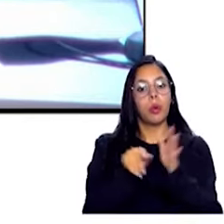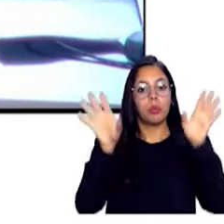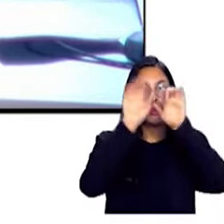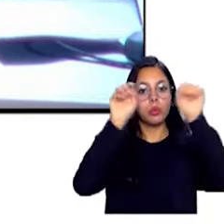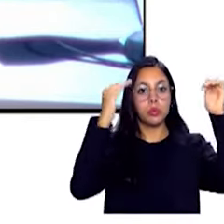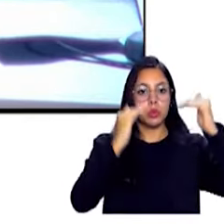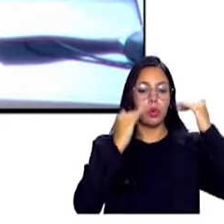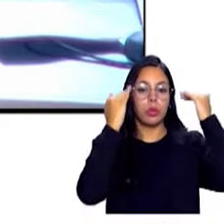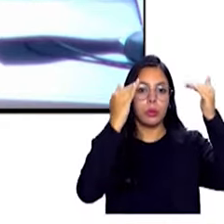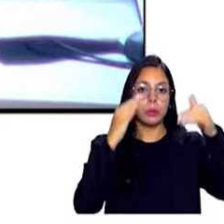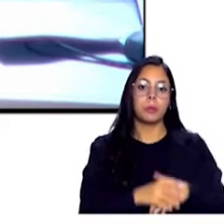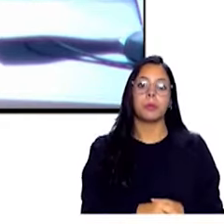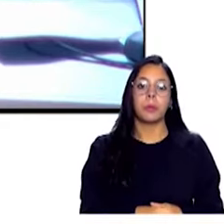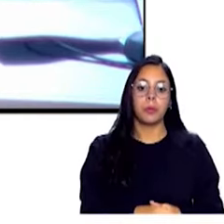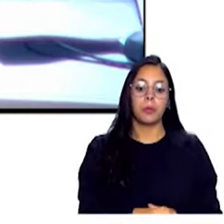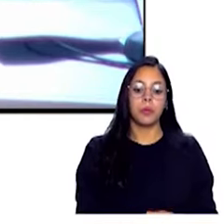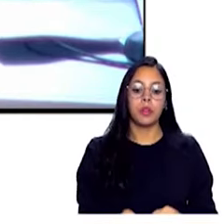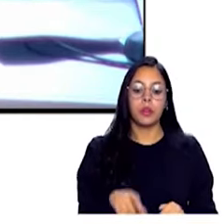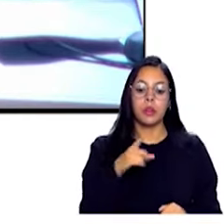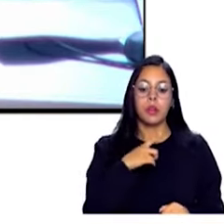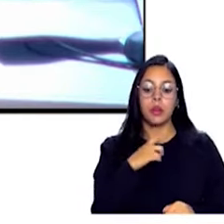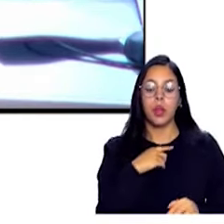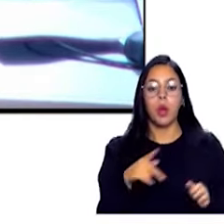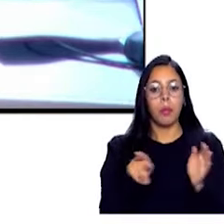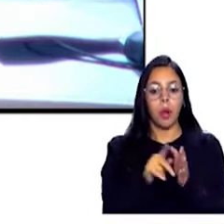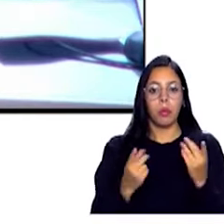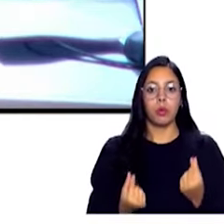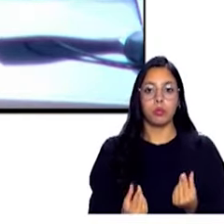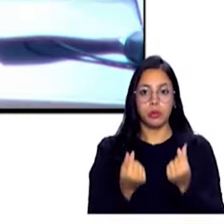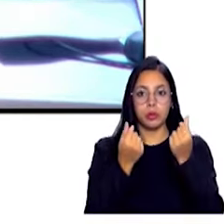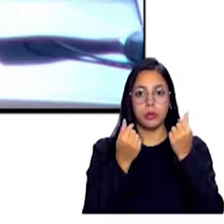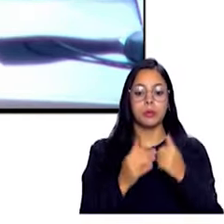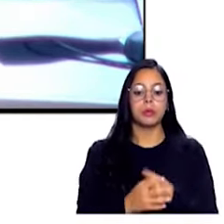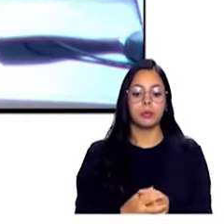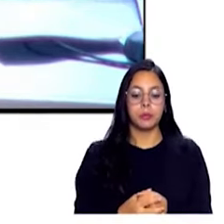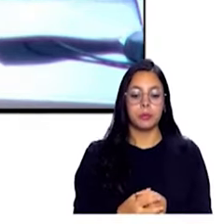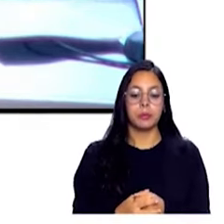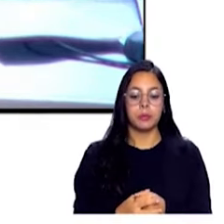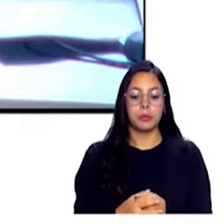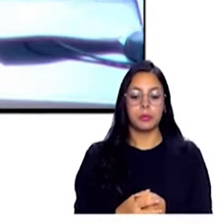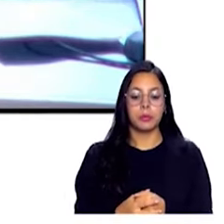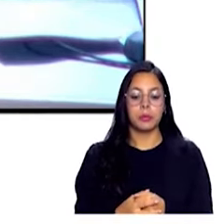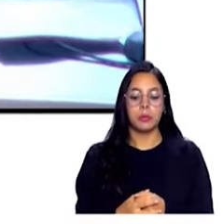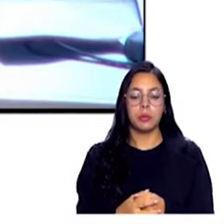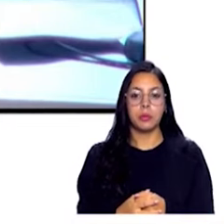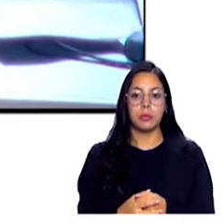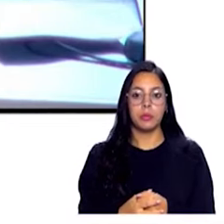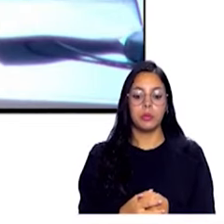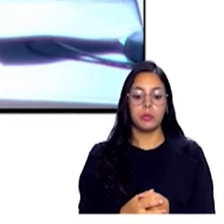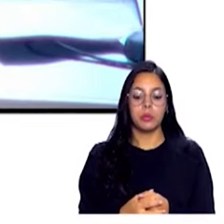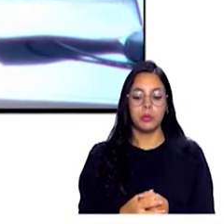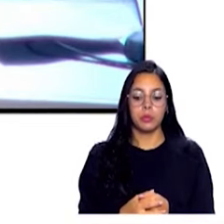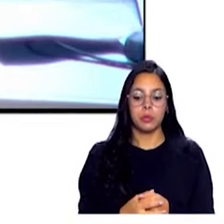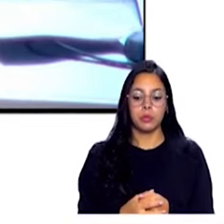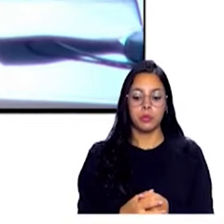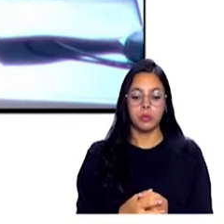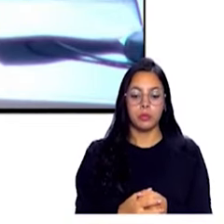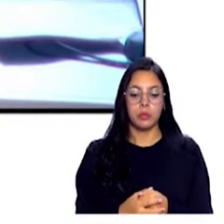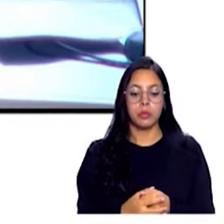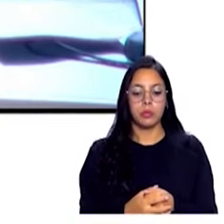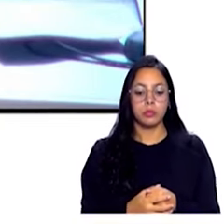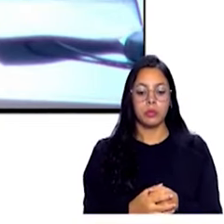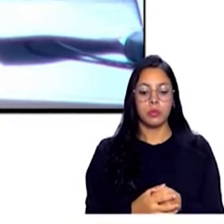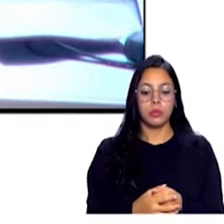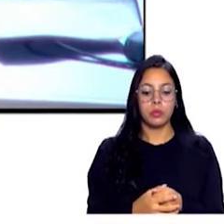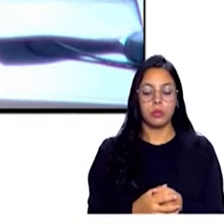crre financier ça dépend d'un taux du montant du litige ça existe en allemagne ça